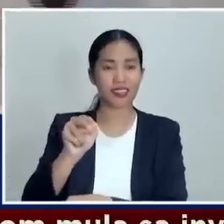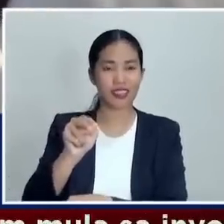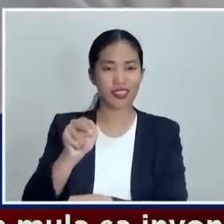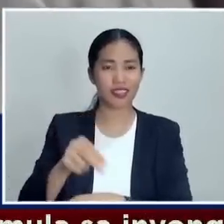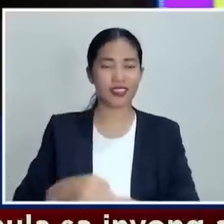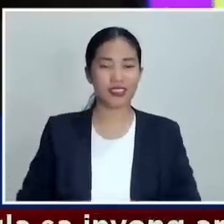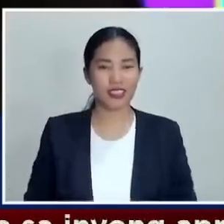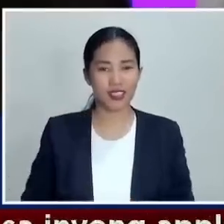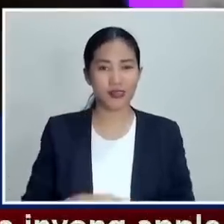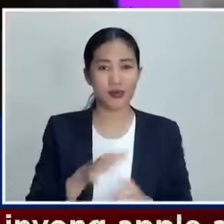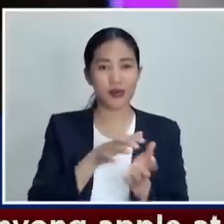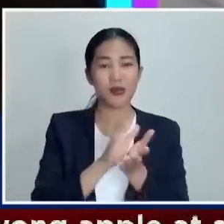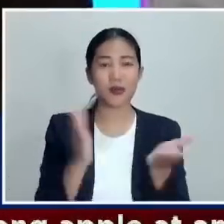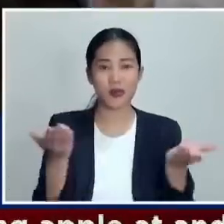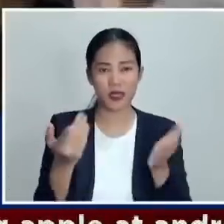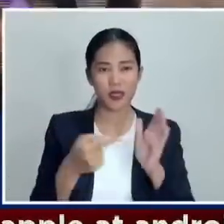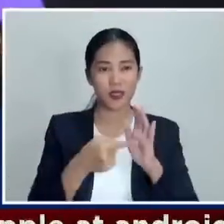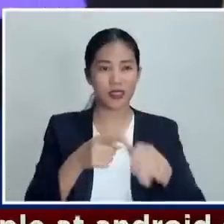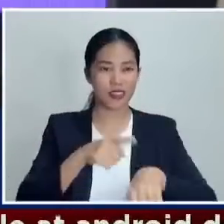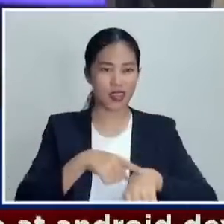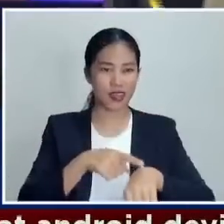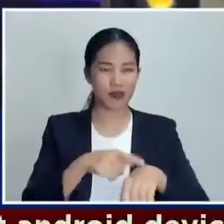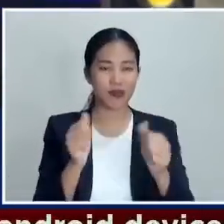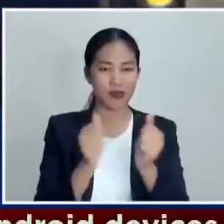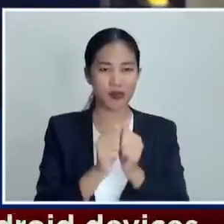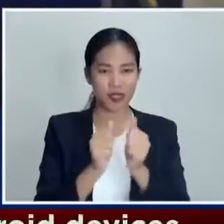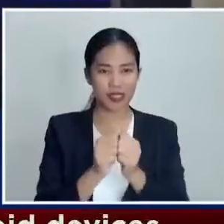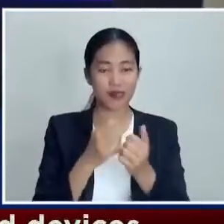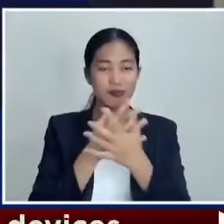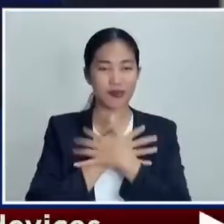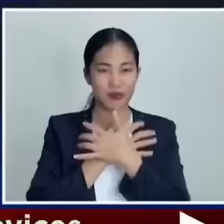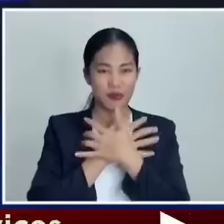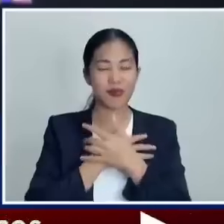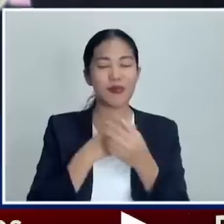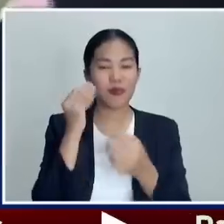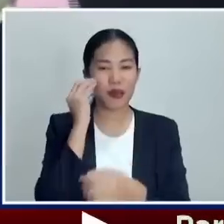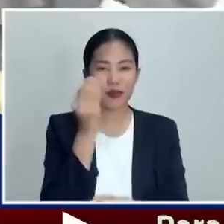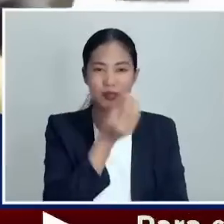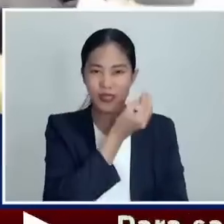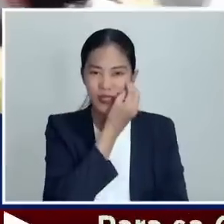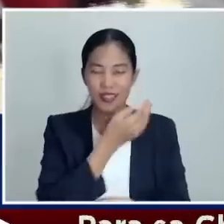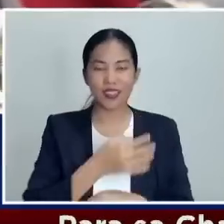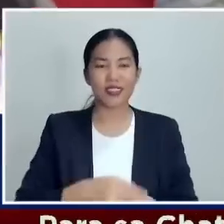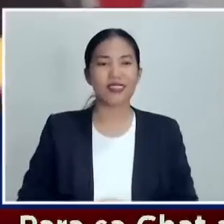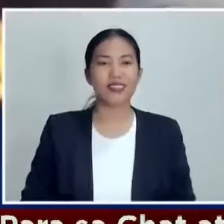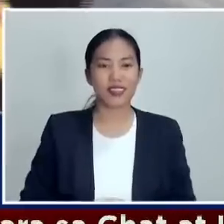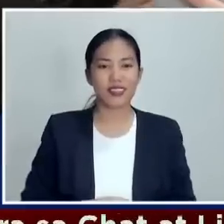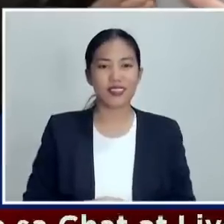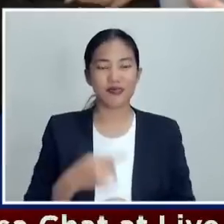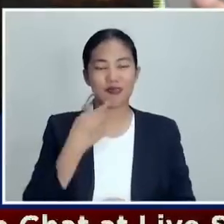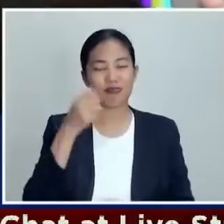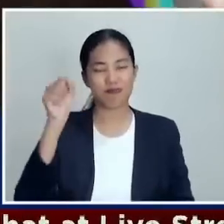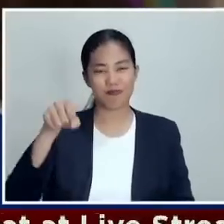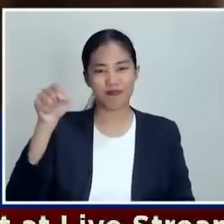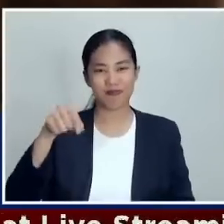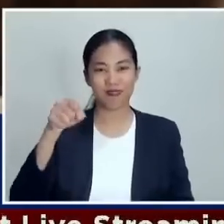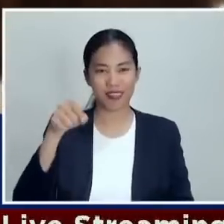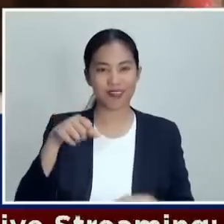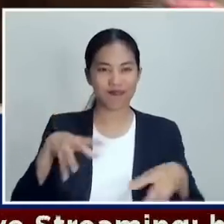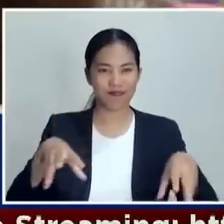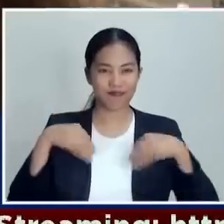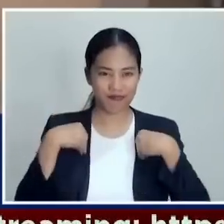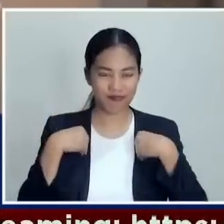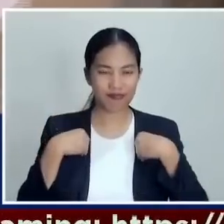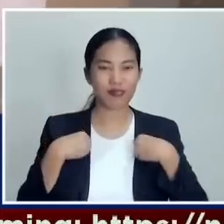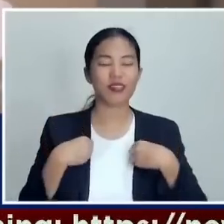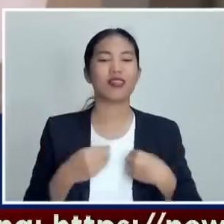It's Showtime. Dala ang teddy bear at flowers na pa-oo ni Aljun si Jada na kasama din niya sa seryeng Teen Clash.